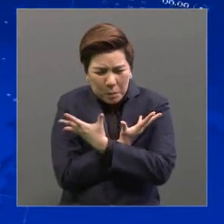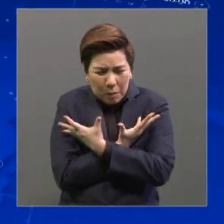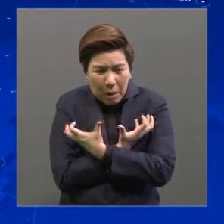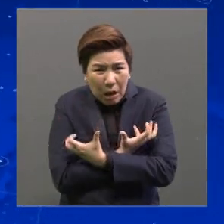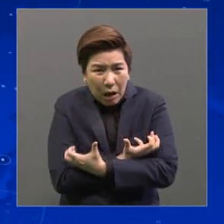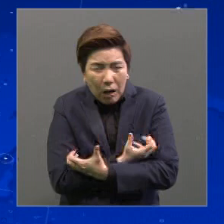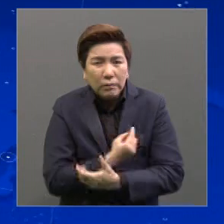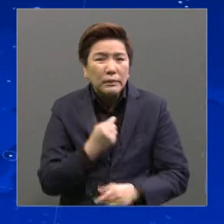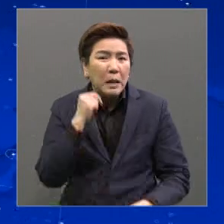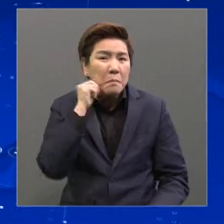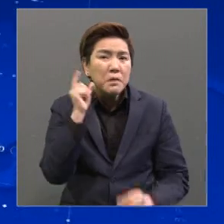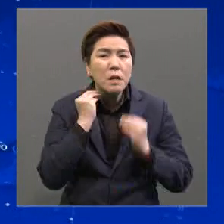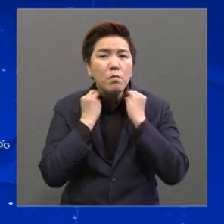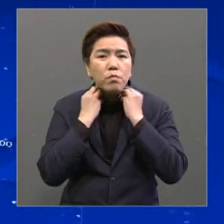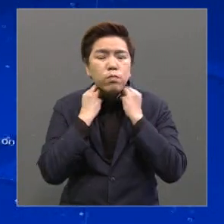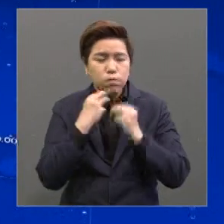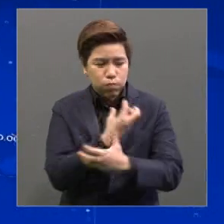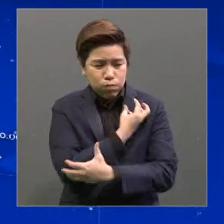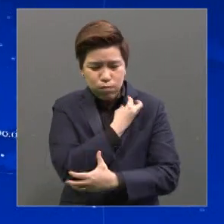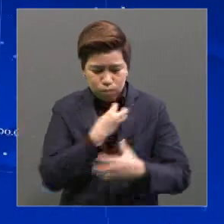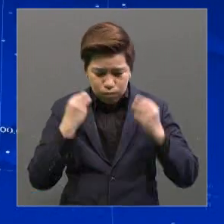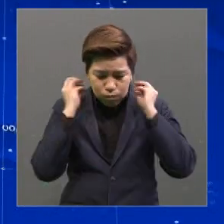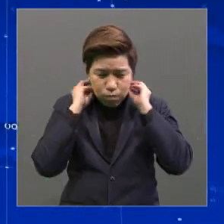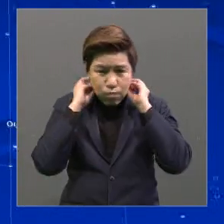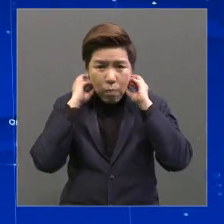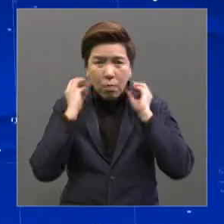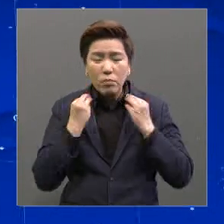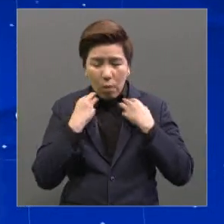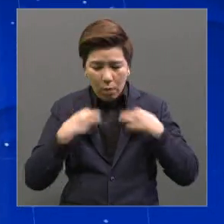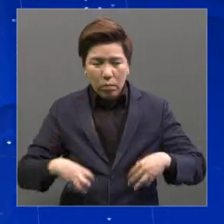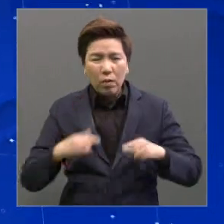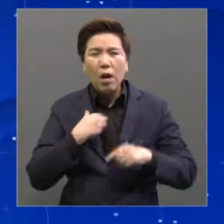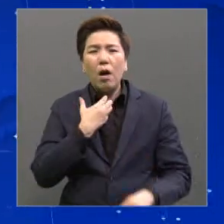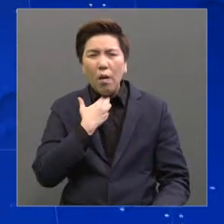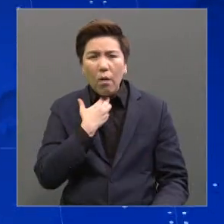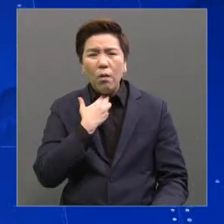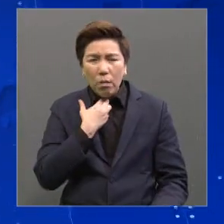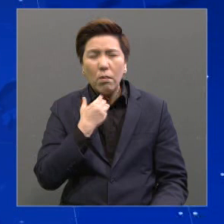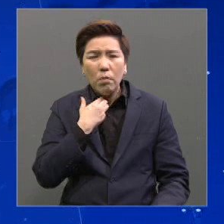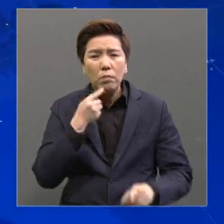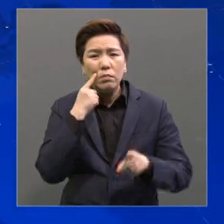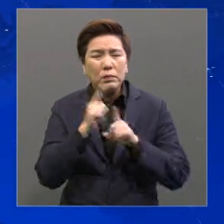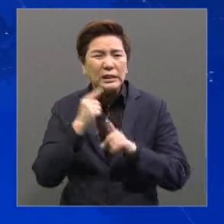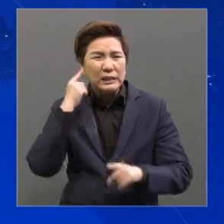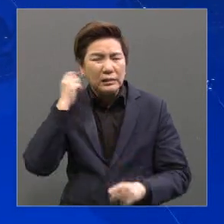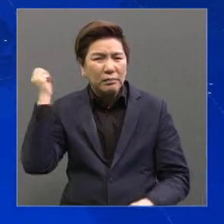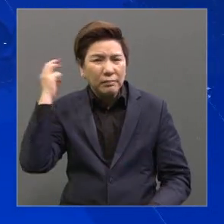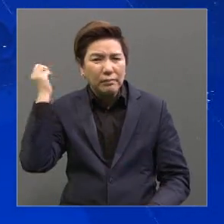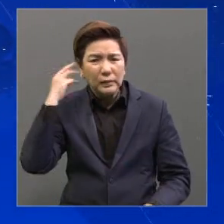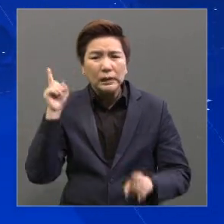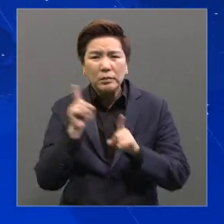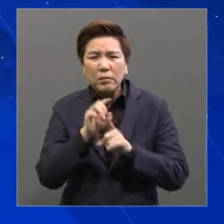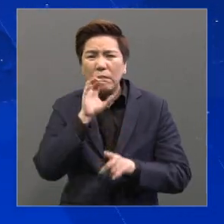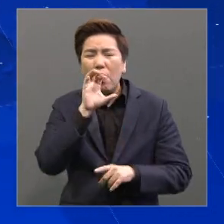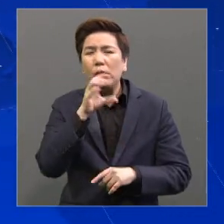ตามตัวต่อมน้ำเหลืองโตไอมากเสียงไปเหมือนมีเสียงกรนเนี่ยนะฮะเสียงหวีดหรือมีเสียงก้องมากขึ้นให้